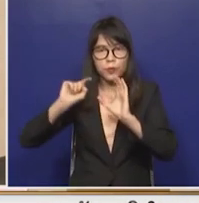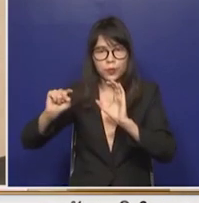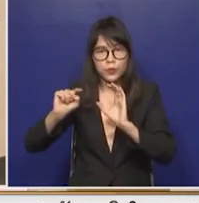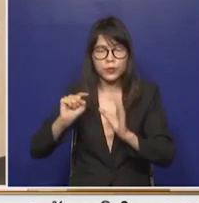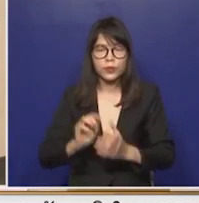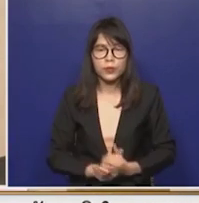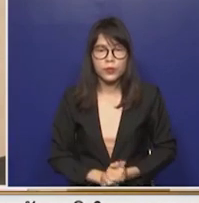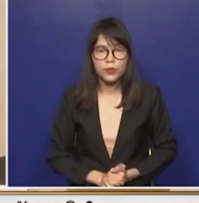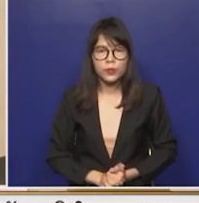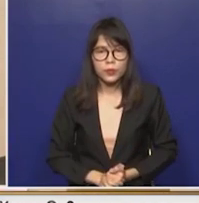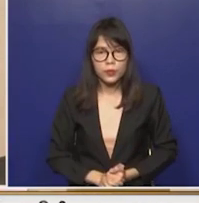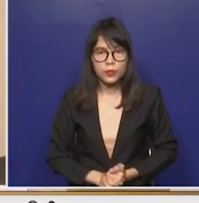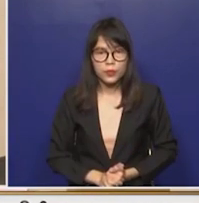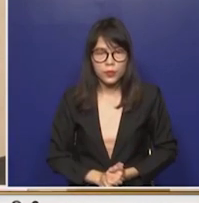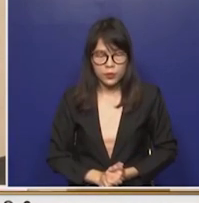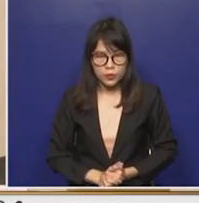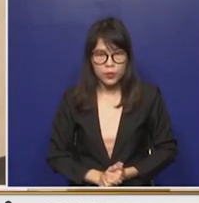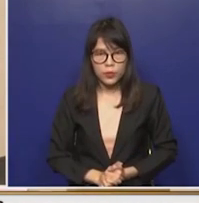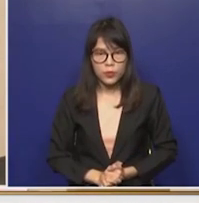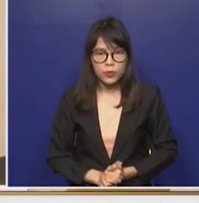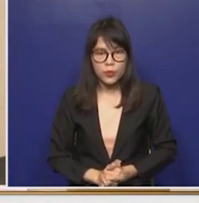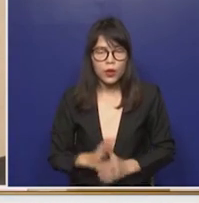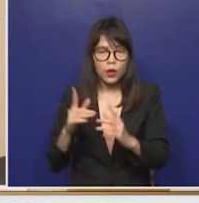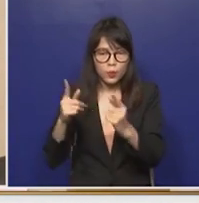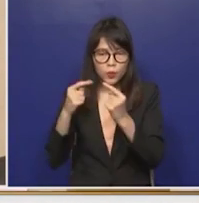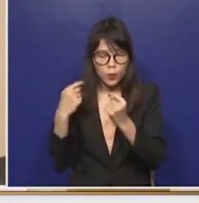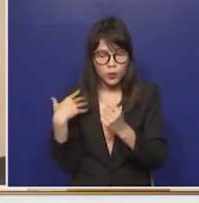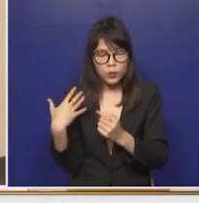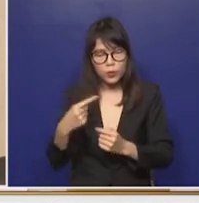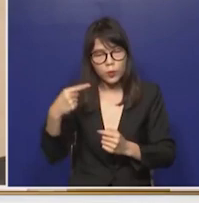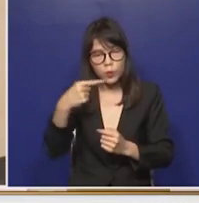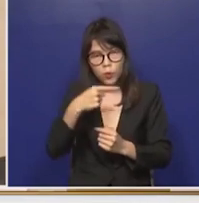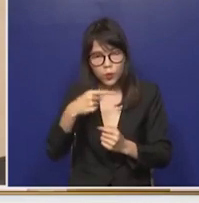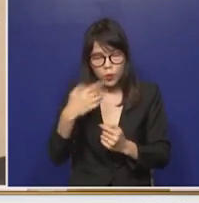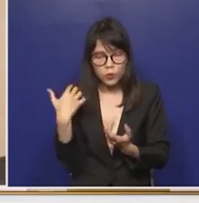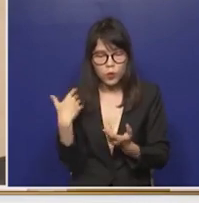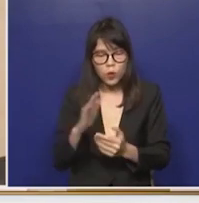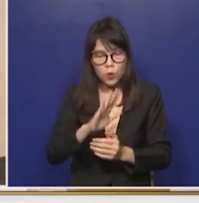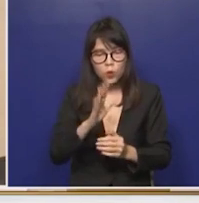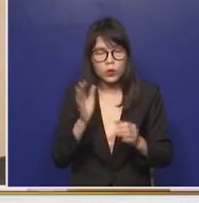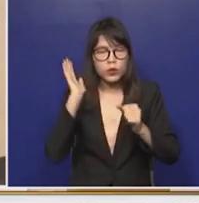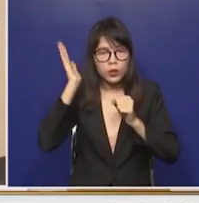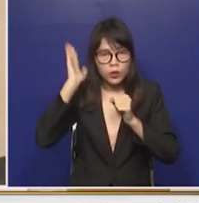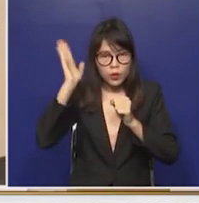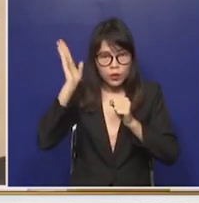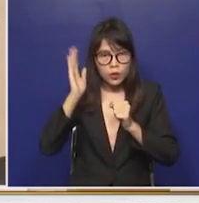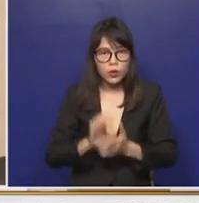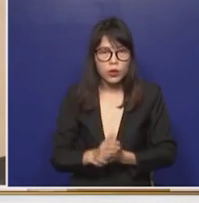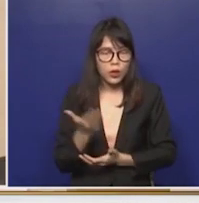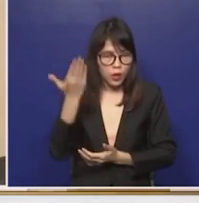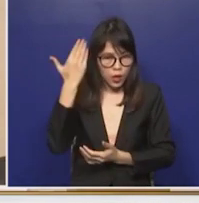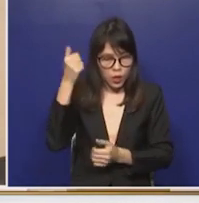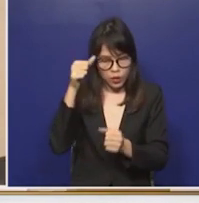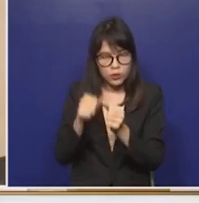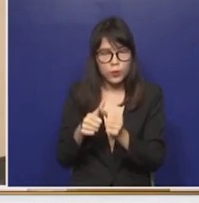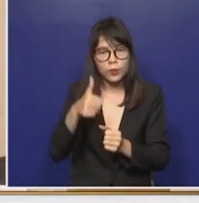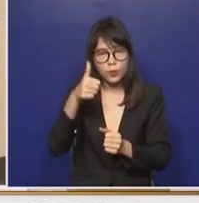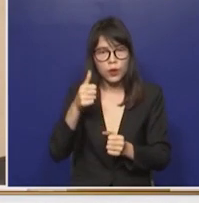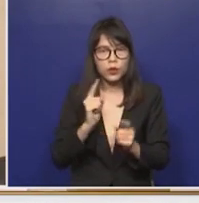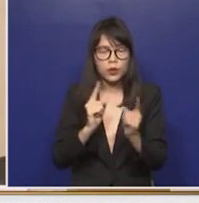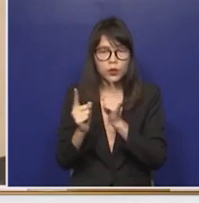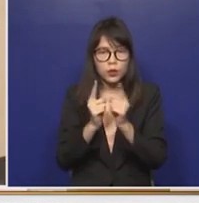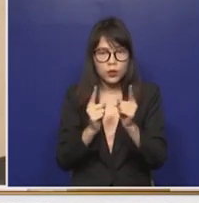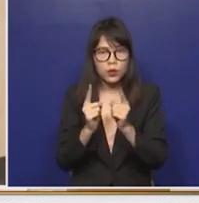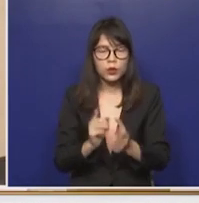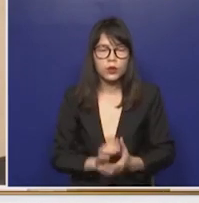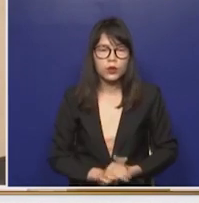อบนั้นอาจจะเป็นผลลบต่อผู้อภิปรายนี่คือความปรารถนาดีที่บอกวันนั้นท่านวิรัตคงจำได้แต่ที่สุดท่